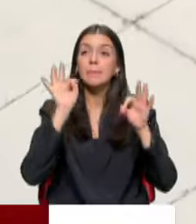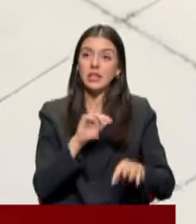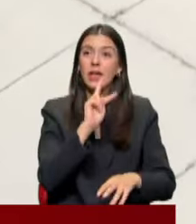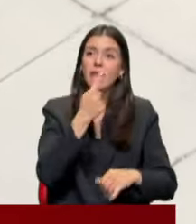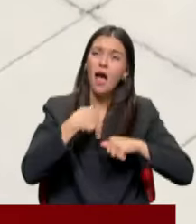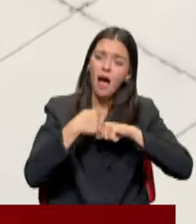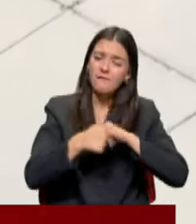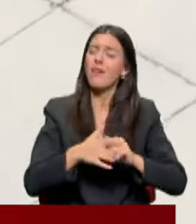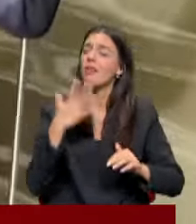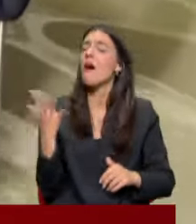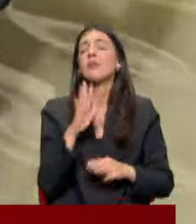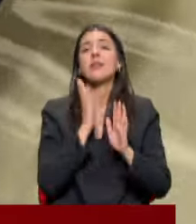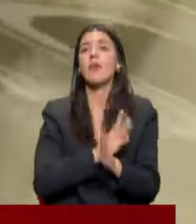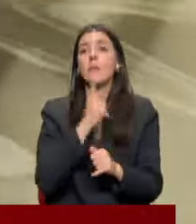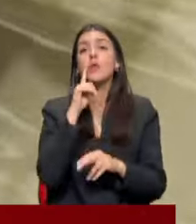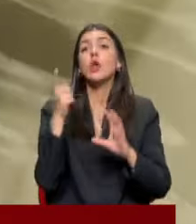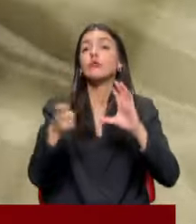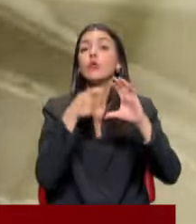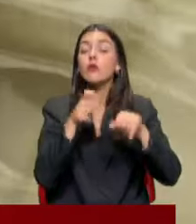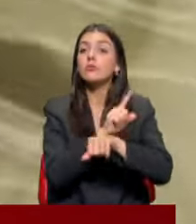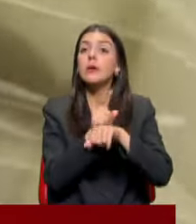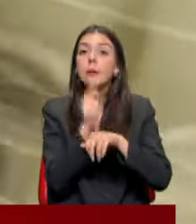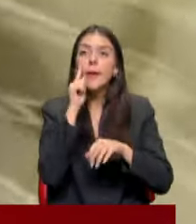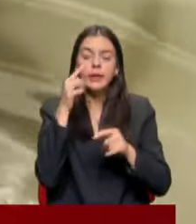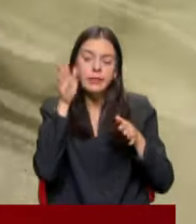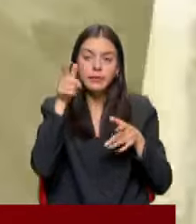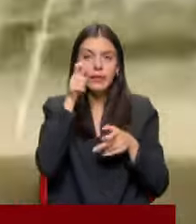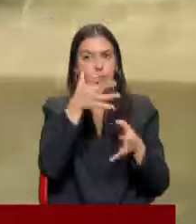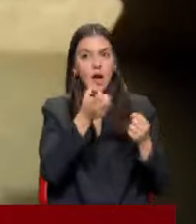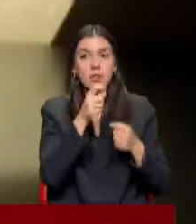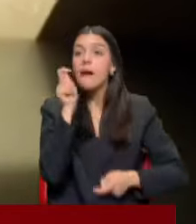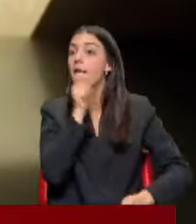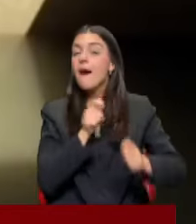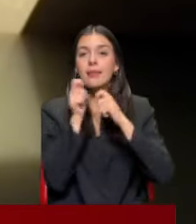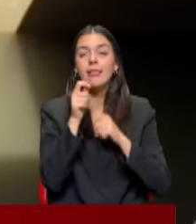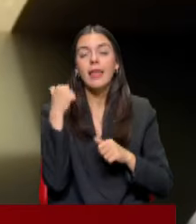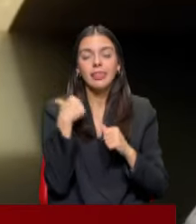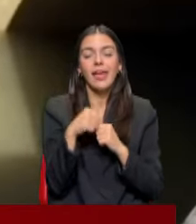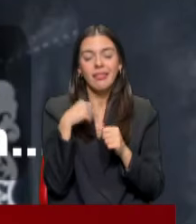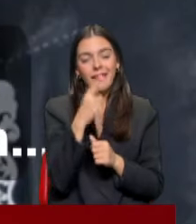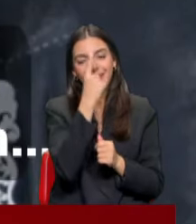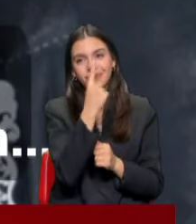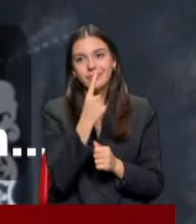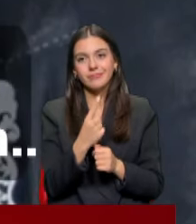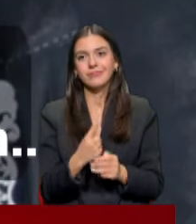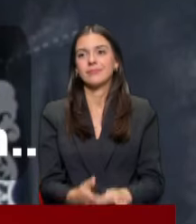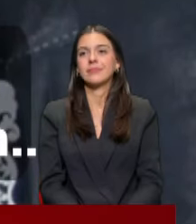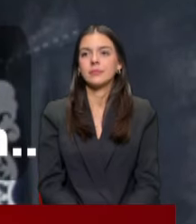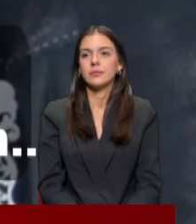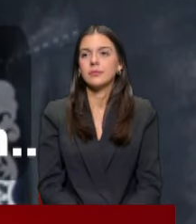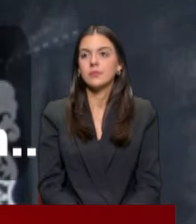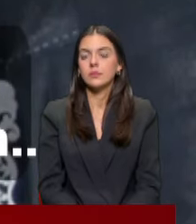ve haftalardır devam eden soruşturma sürecini de mercek altına aldı. İhmaller bir bir sıralandı. O kadar